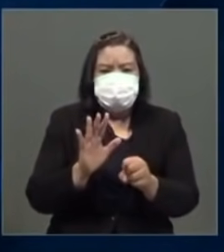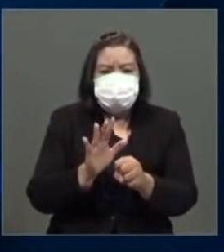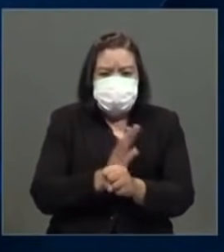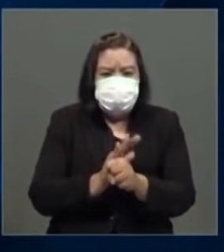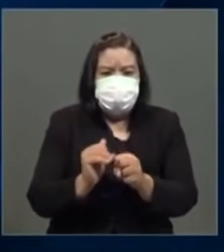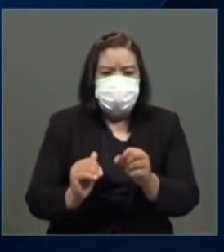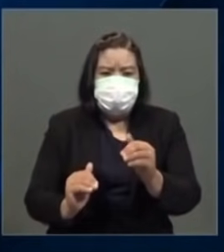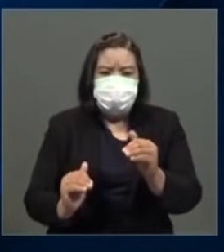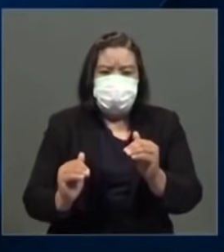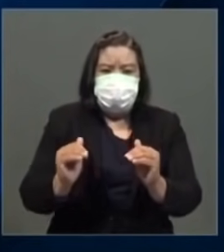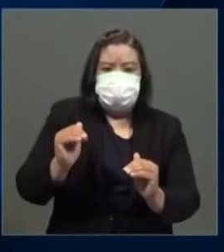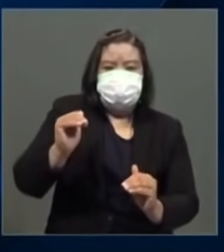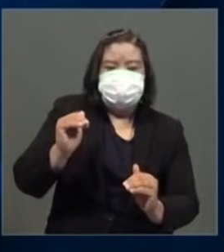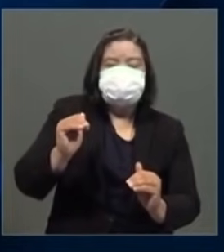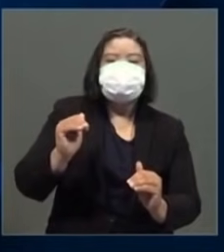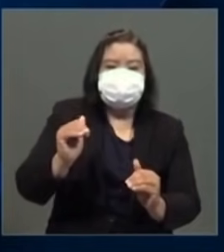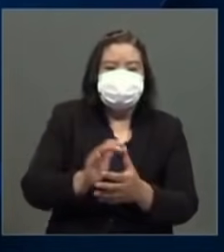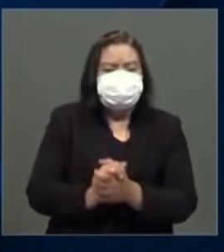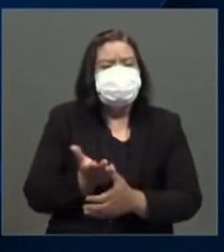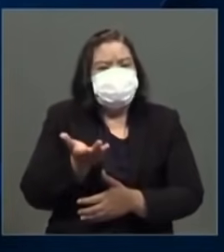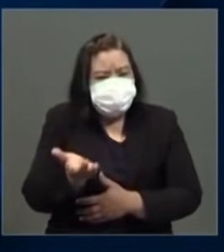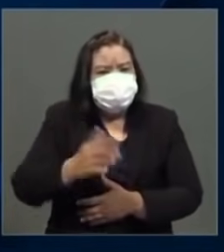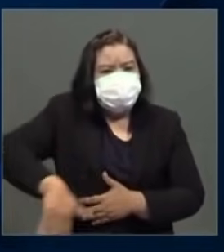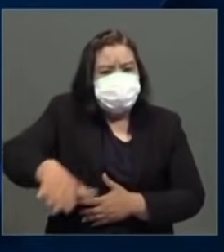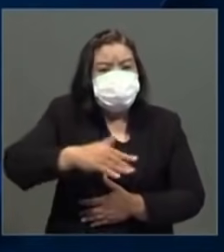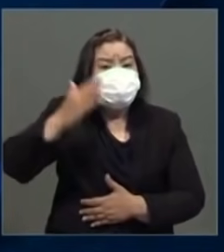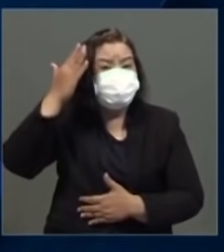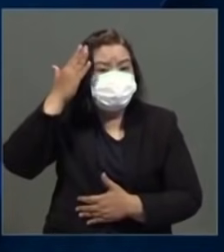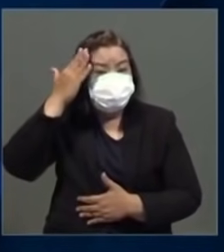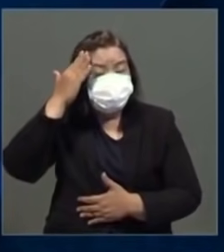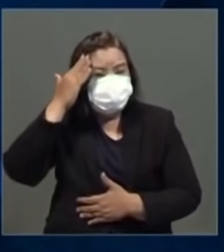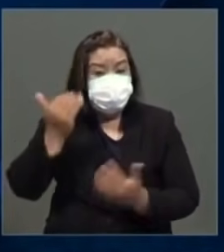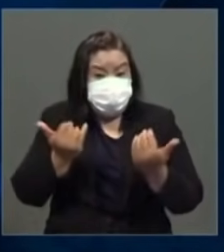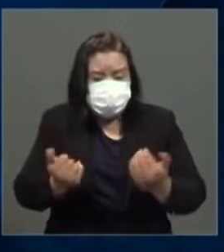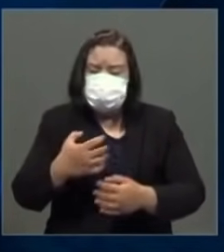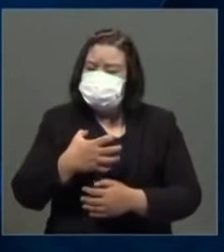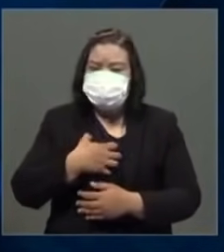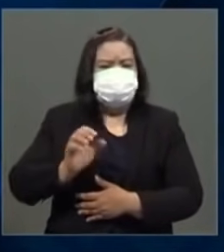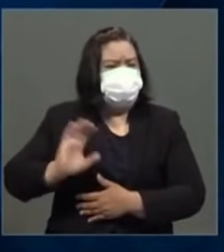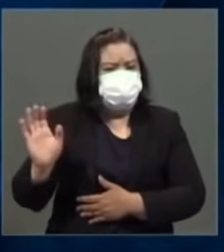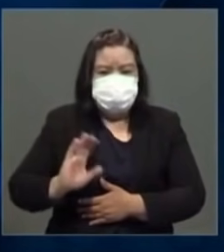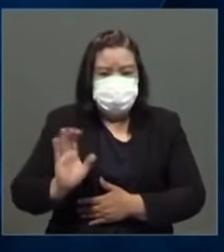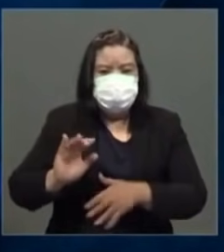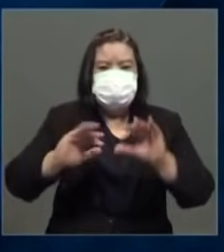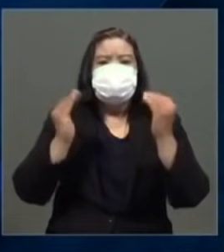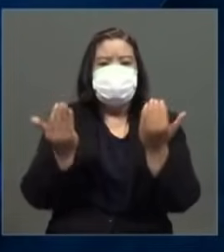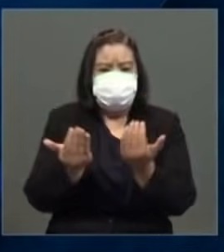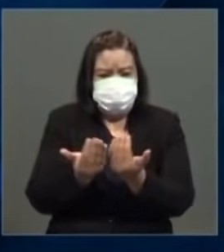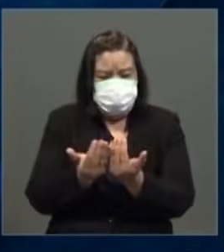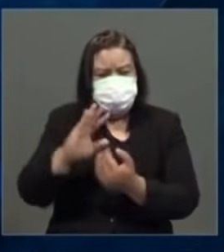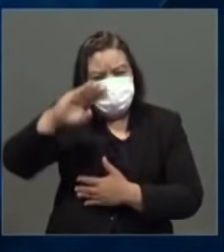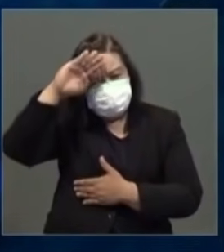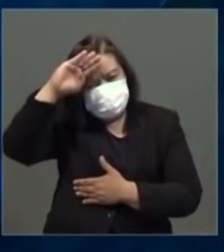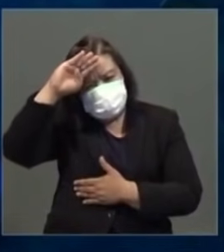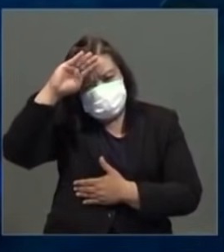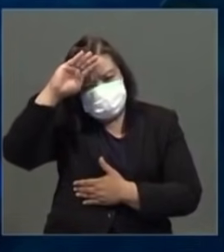างนี้ก็กราบเรียนพี่น้องประชาชนได้รับทราบว่าเราไม่อยากเห็นภาพนี้กับคนในครอบครัวของเรานะครับว่าจะต้